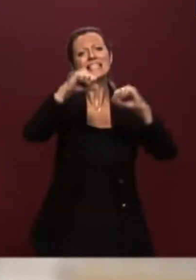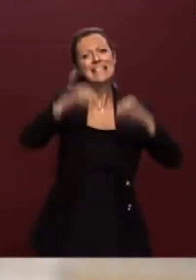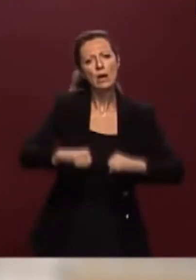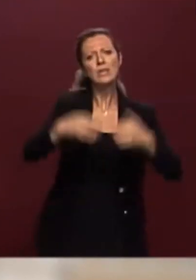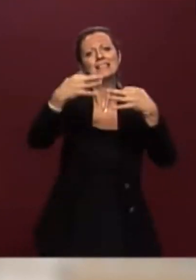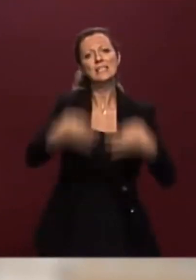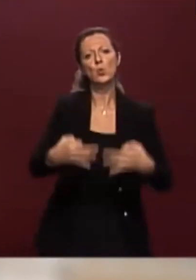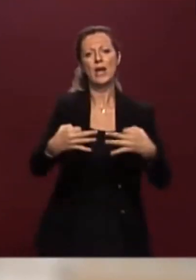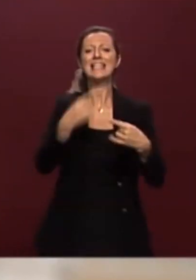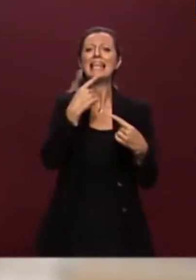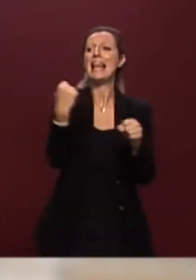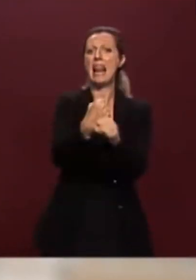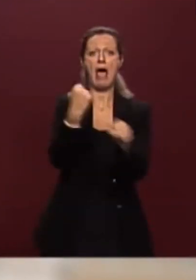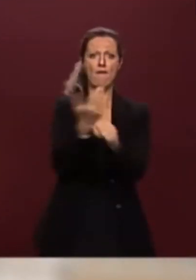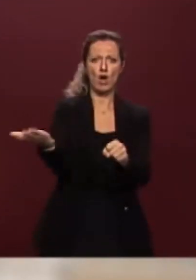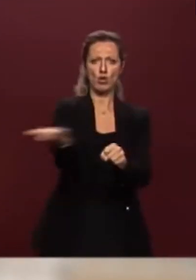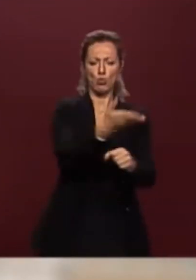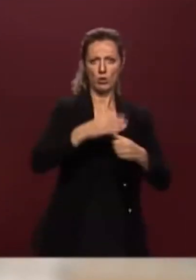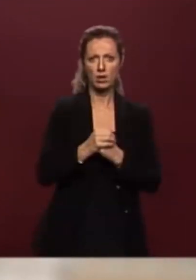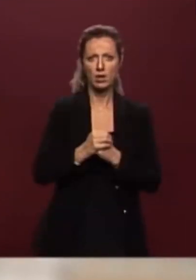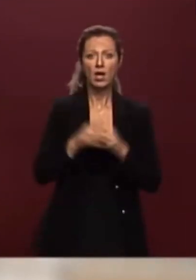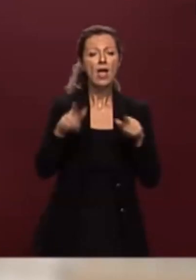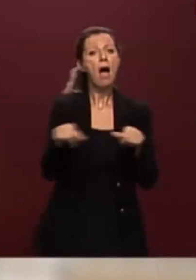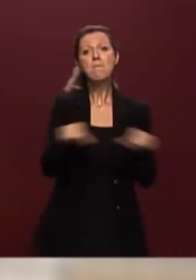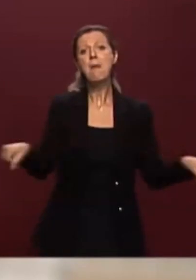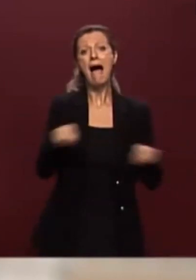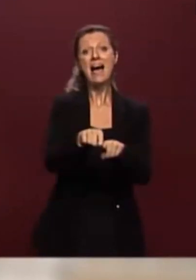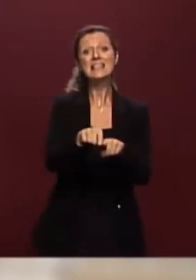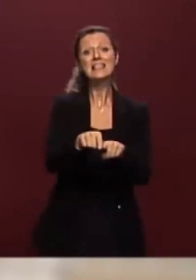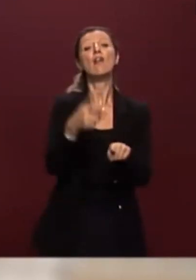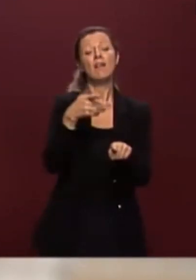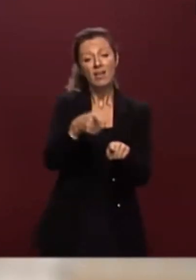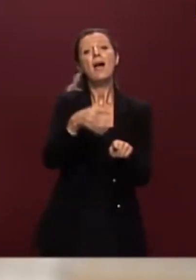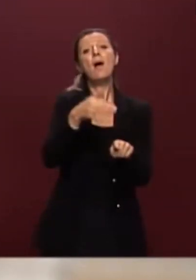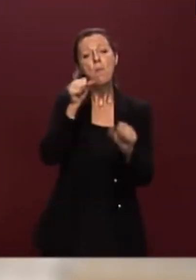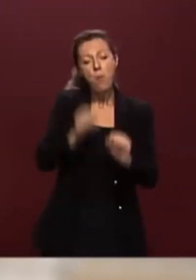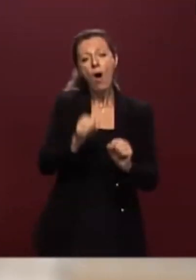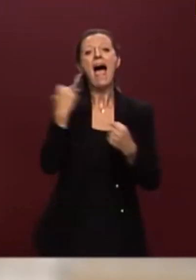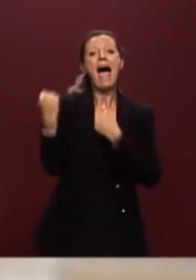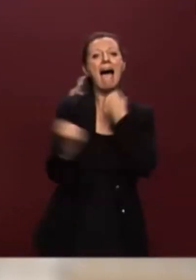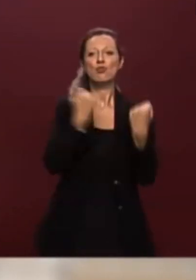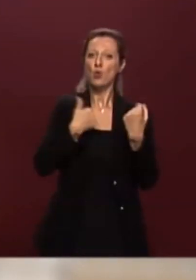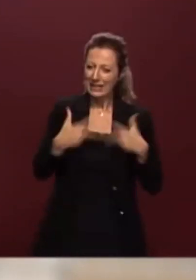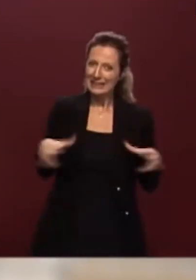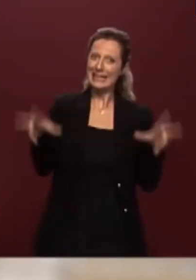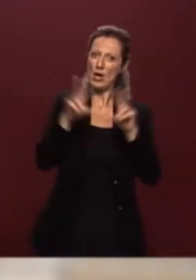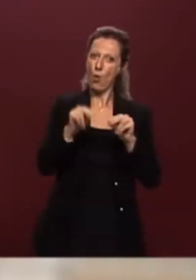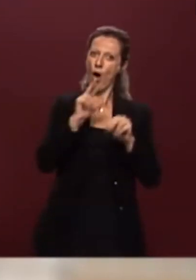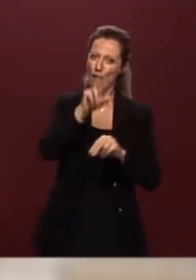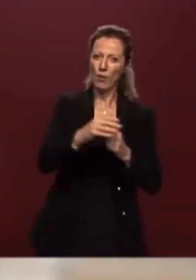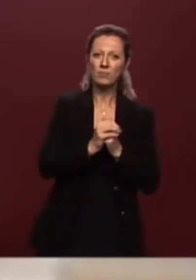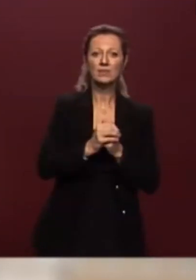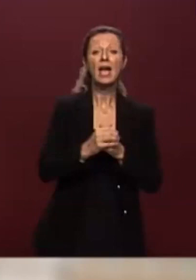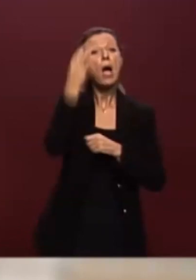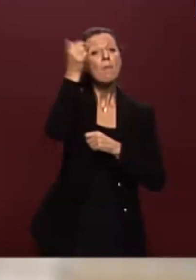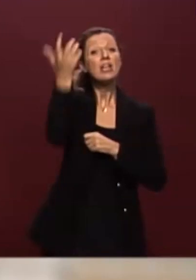della sicurezza di chi lavora, fondamento dell'azione che oggi nuovamente affermiamo. Tra i principi